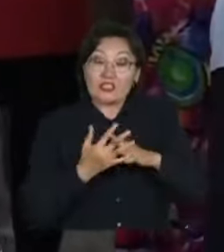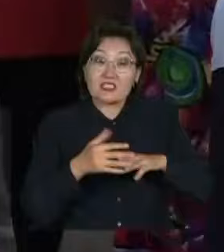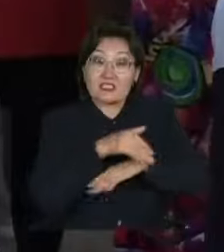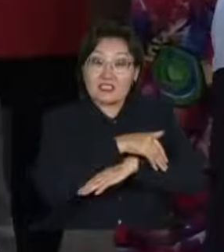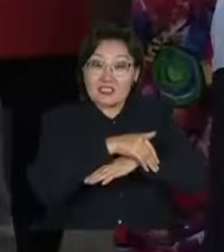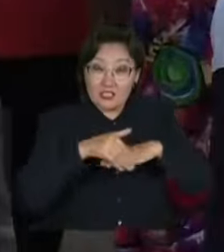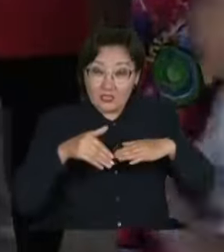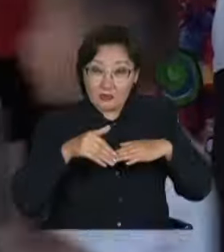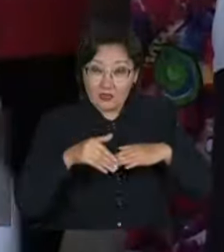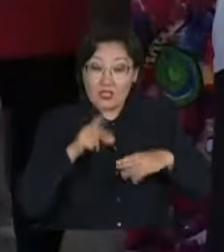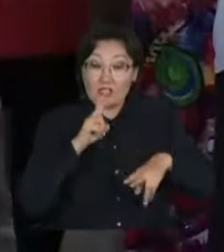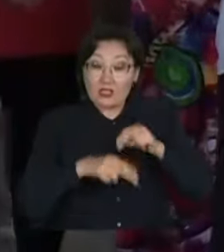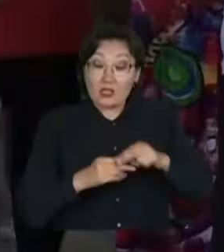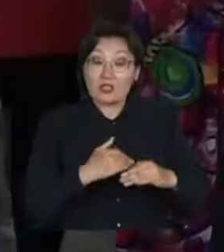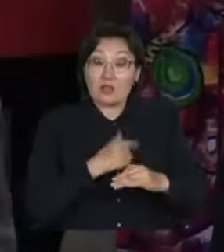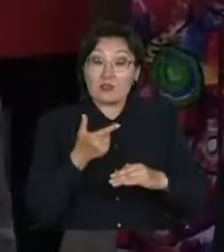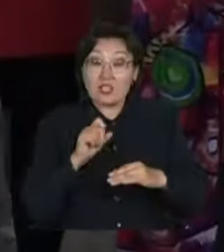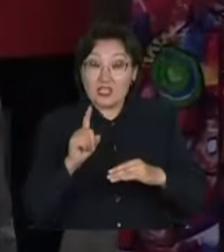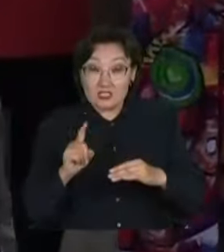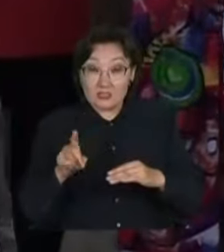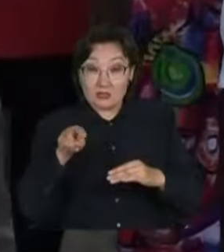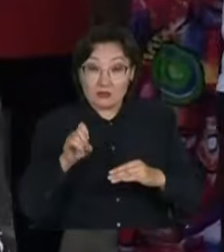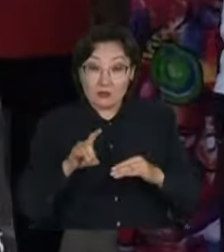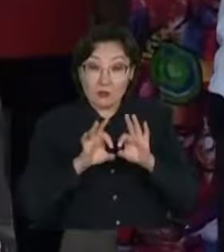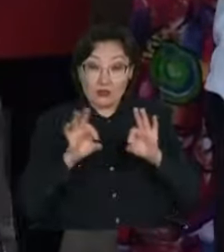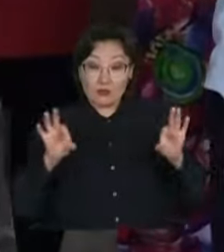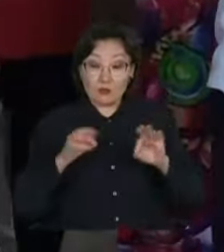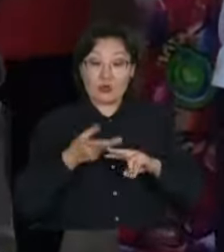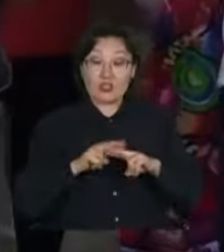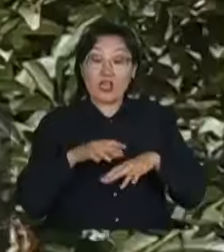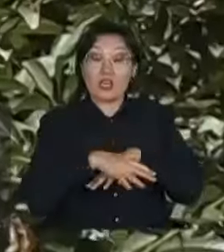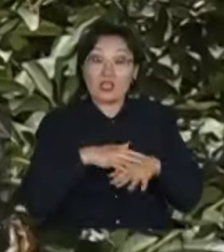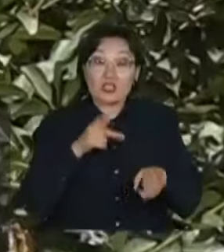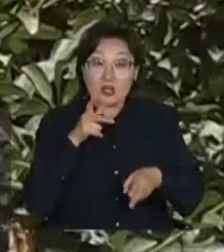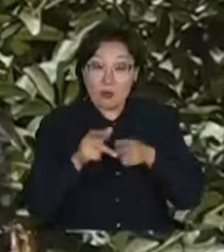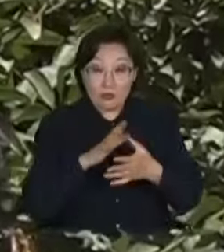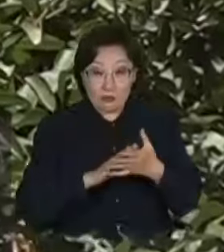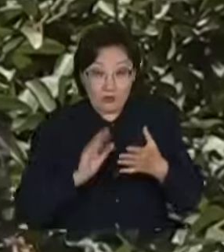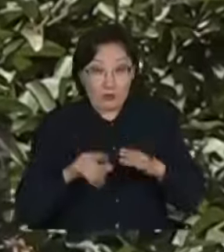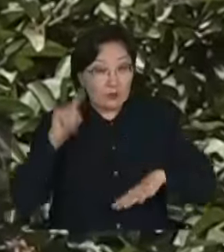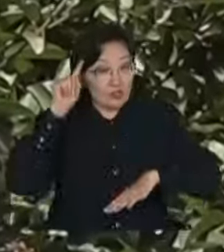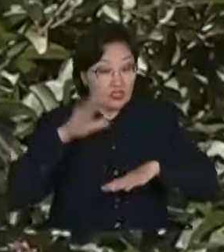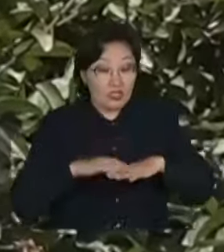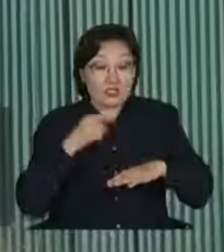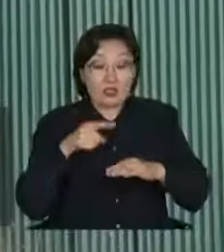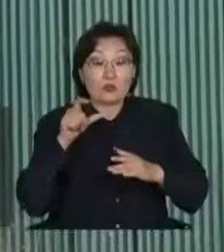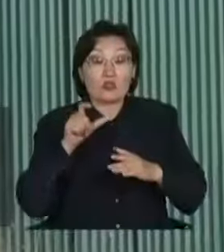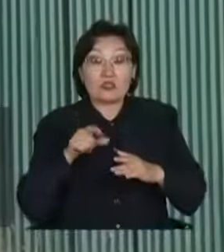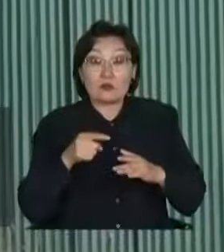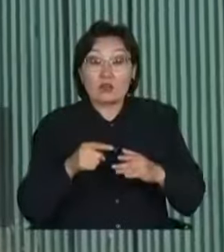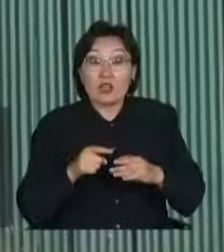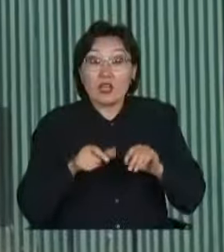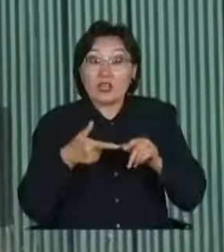бар өтінішіміз сол. Егер болмайды екен, халық осы дүрлігуін қоймайды. Жергілікті әкімдіктің сөзіне сүйенсек, газ